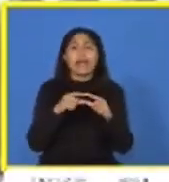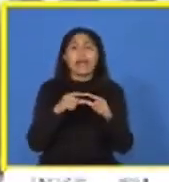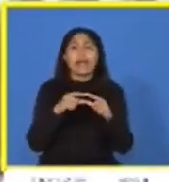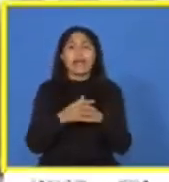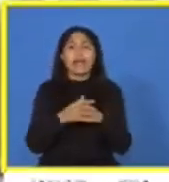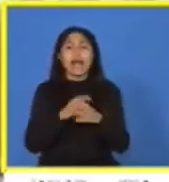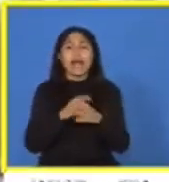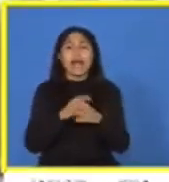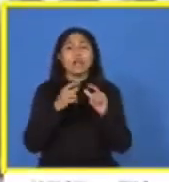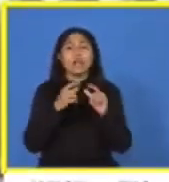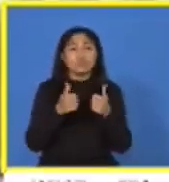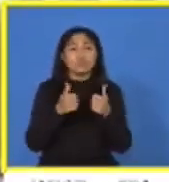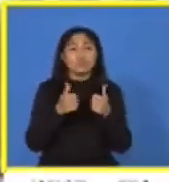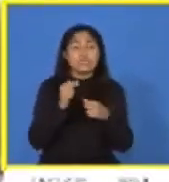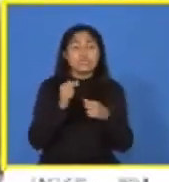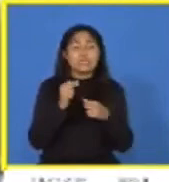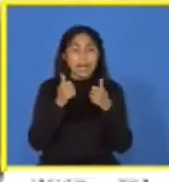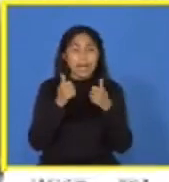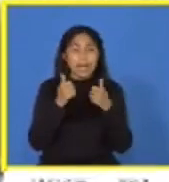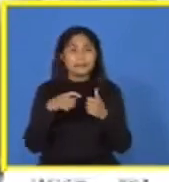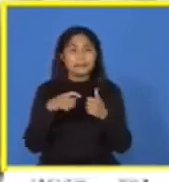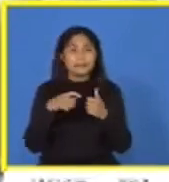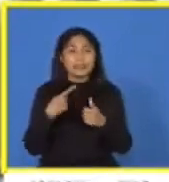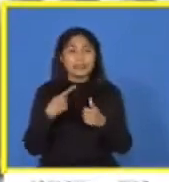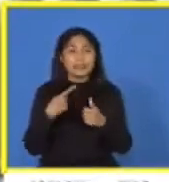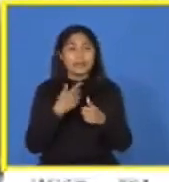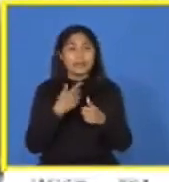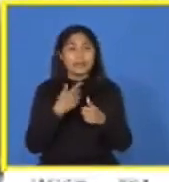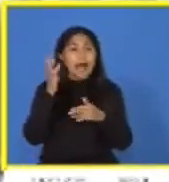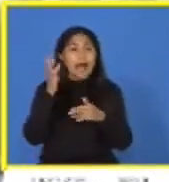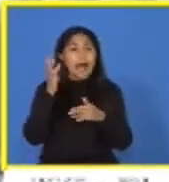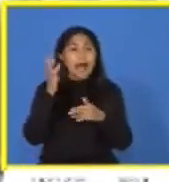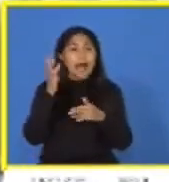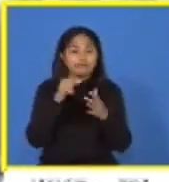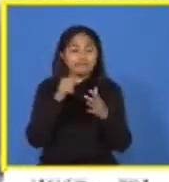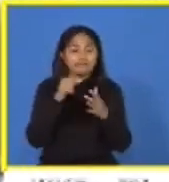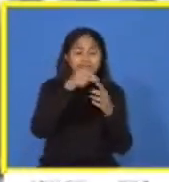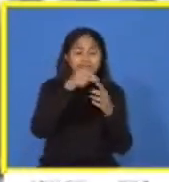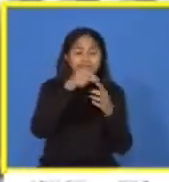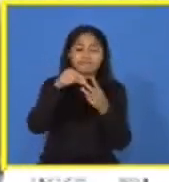untuk kesiapan, kita juga akan memilah